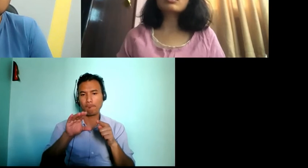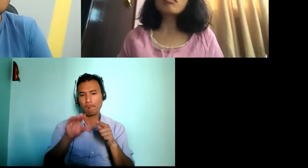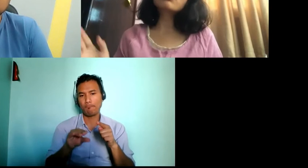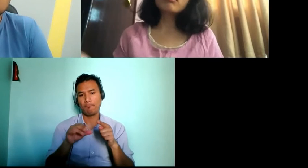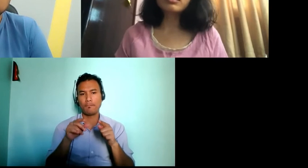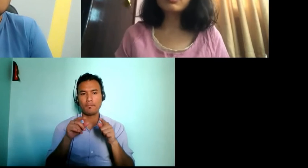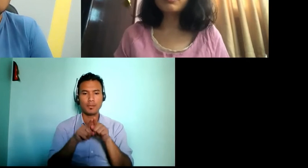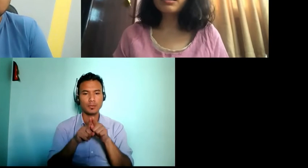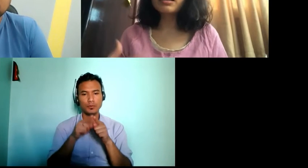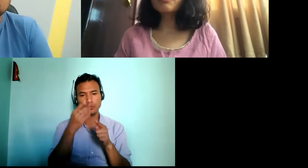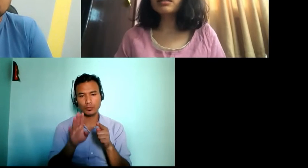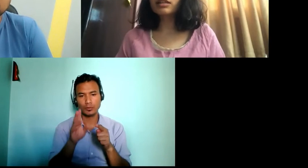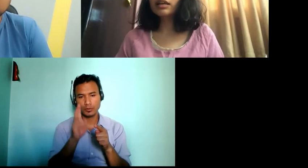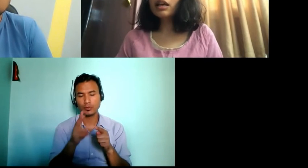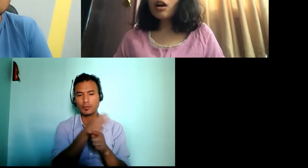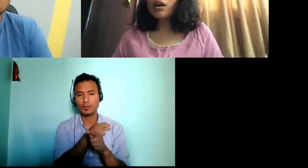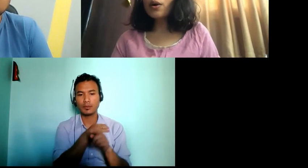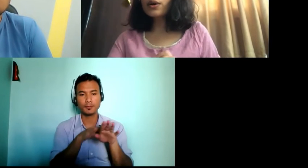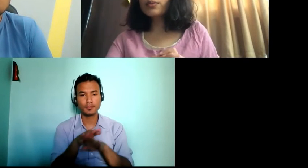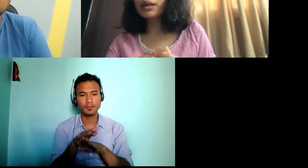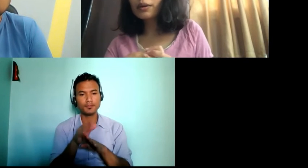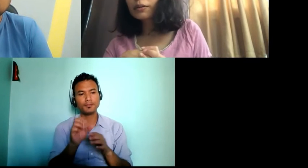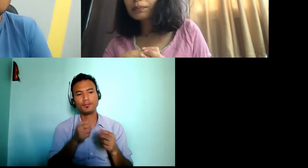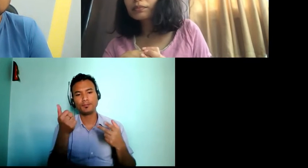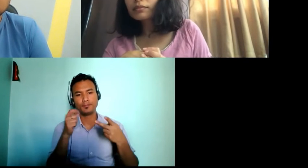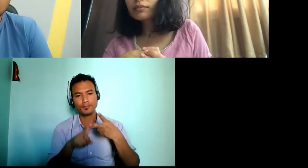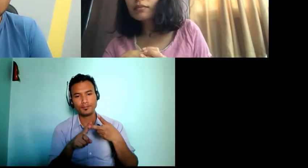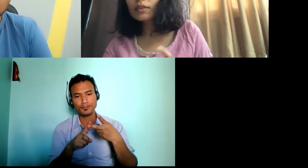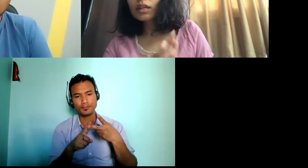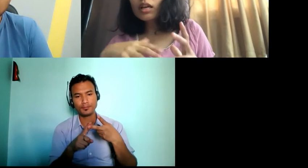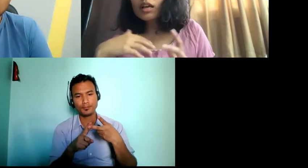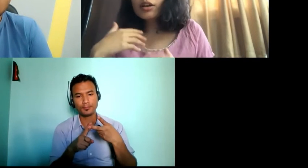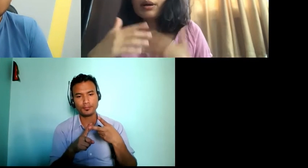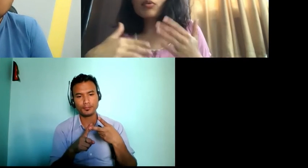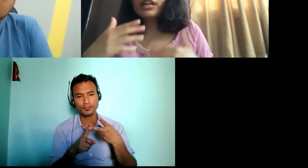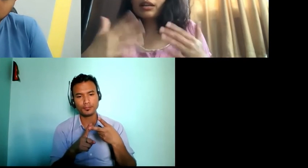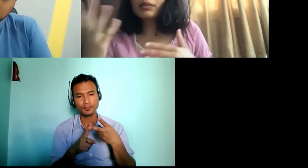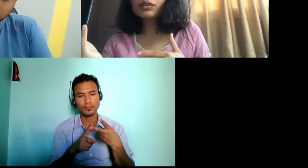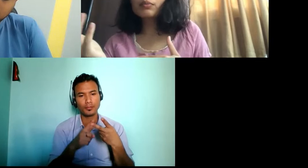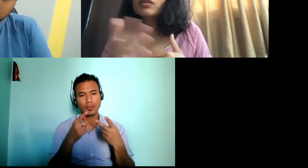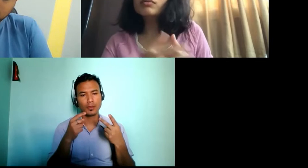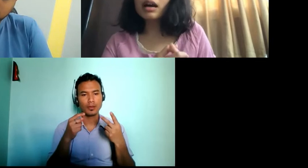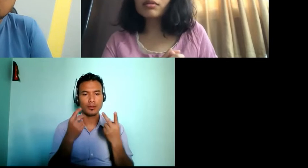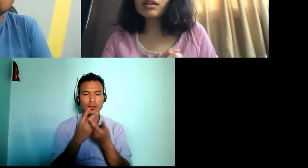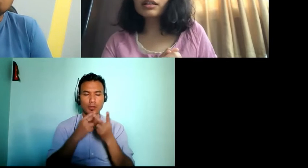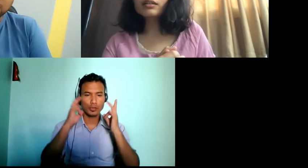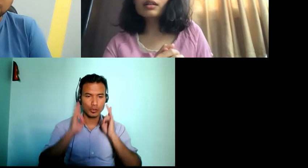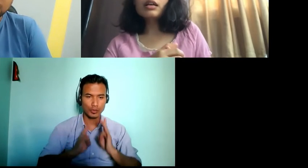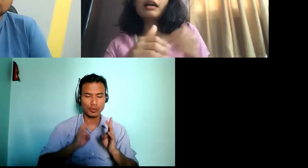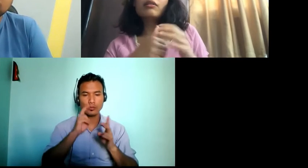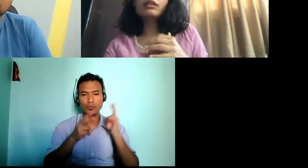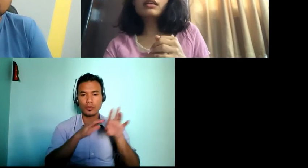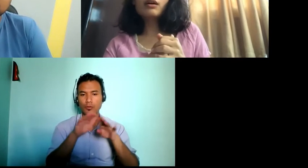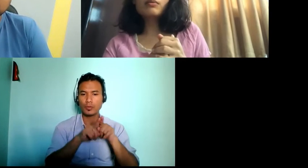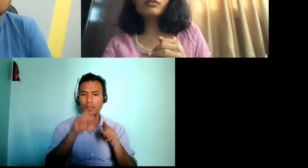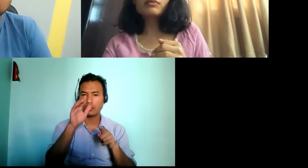इन्जोय गर्न सक्दैन त्यो होइन मान्छेले. अनि अर्को भनेको एउटा बडी इमेजको पनि कुरा आउँछ होइन.